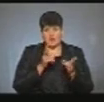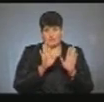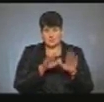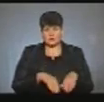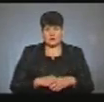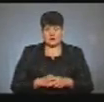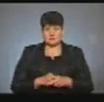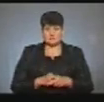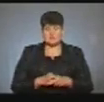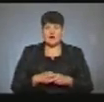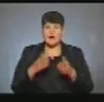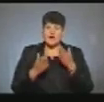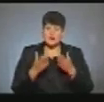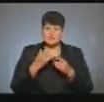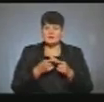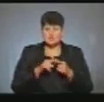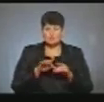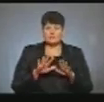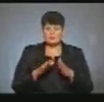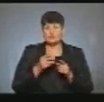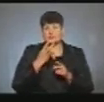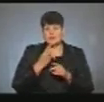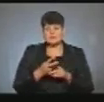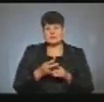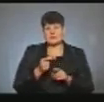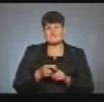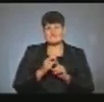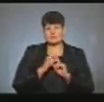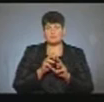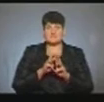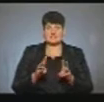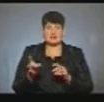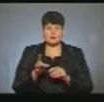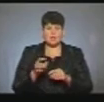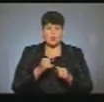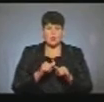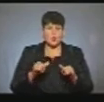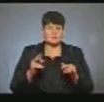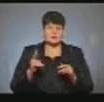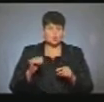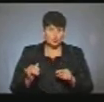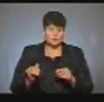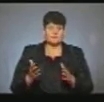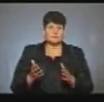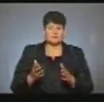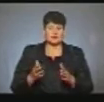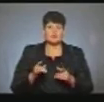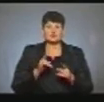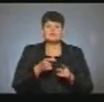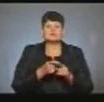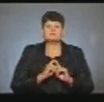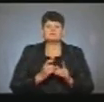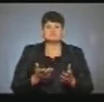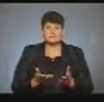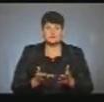цьому випадку. Але, каже, подивимося на відповідь Міністерства регіонального розвитку, по новій назві, що вони дадуть. Ну,